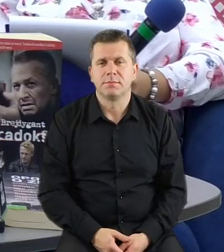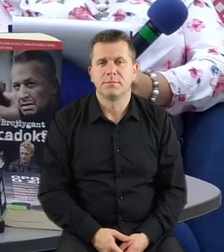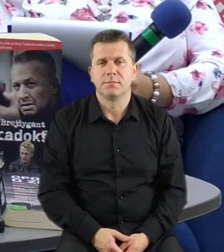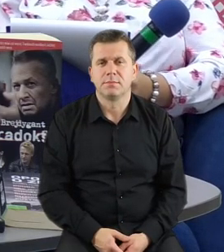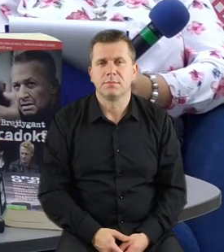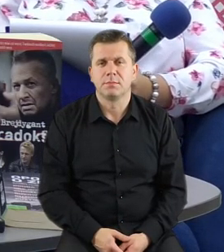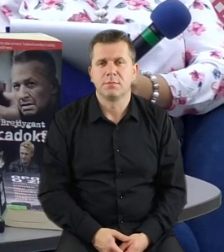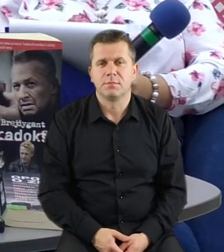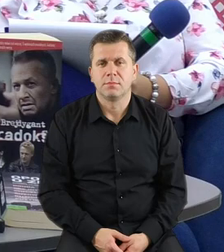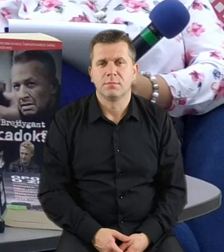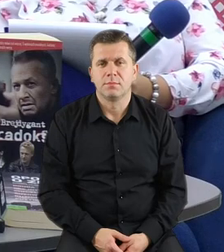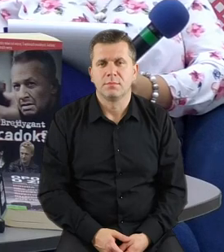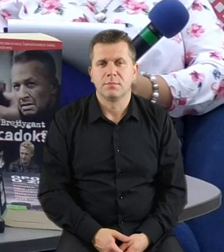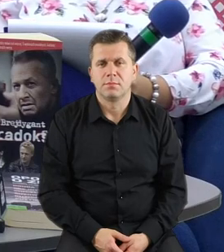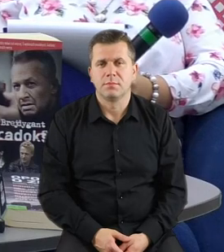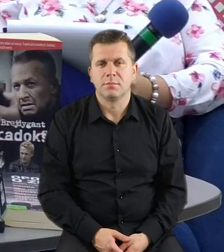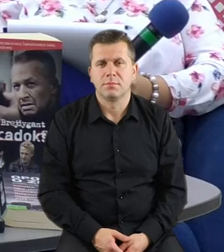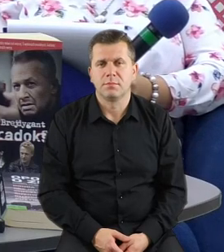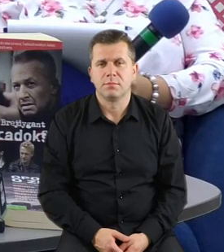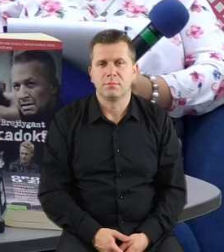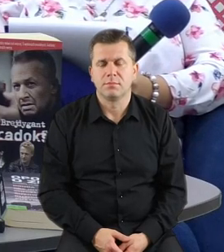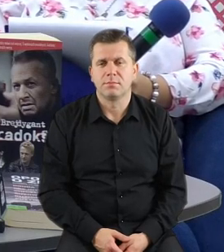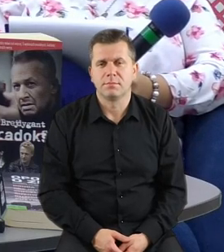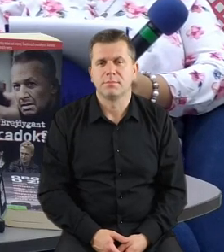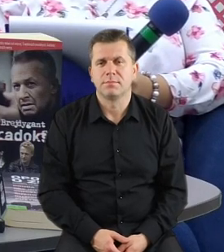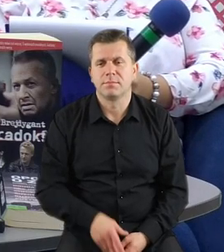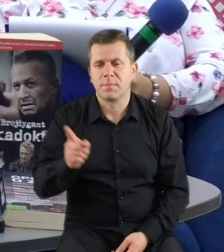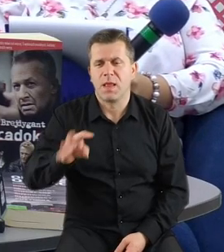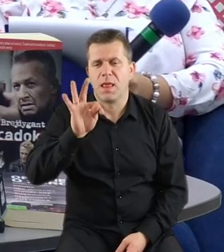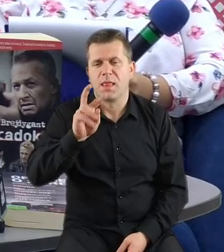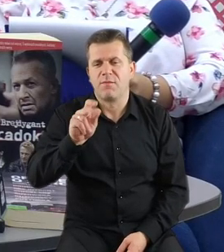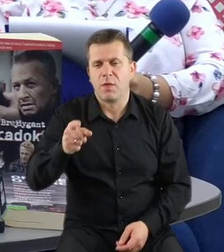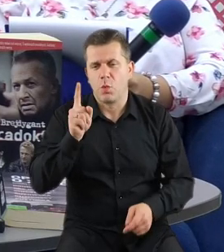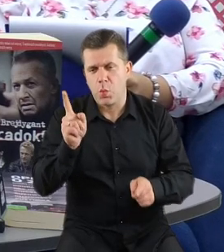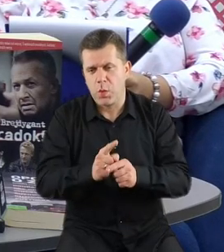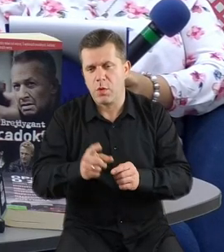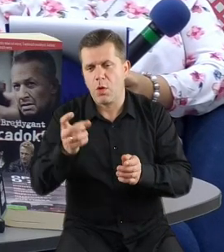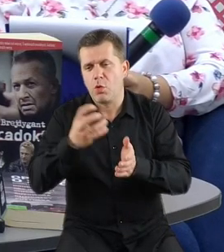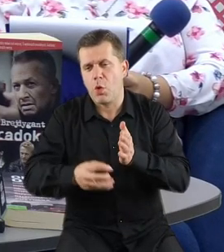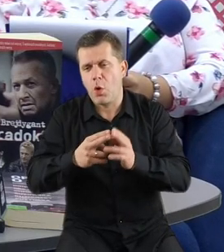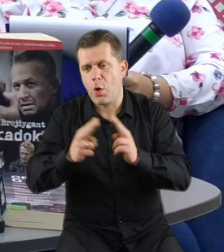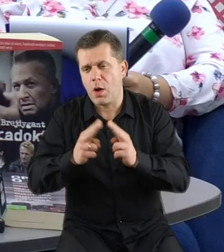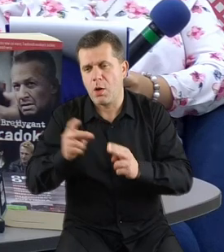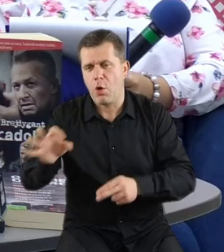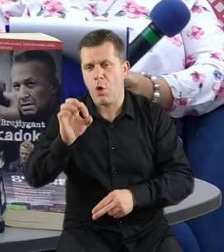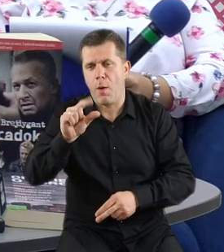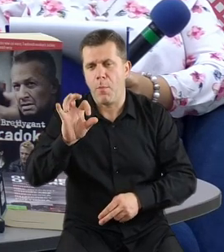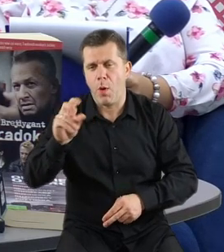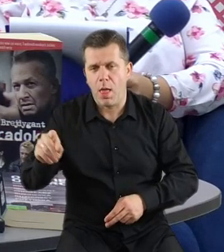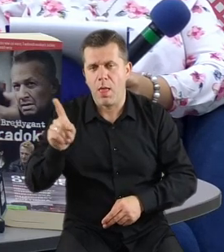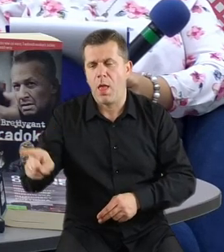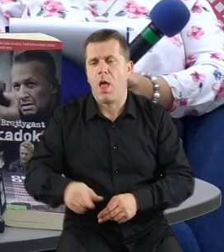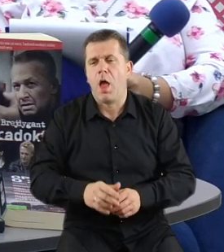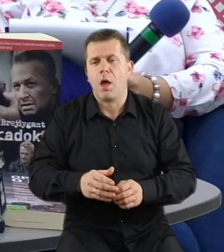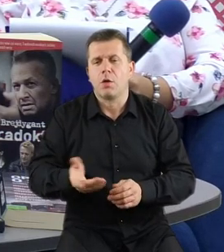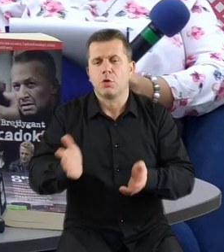z przyczyn głównie jakichś takich merkantylnych, no bo to jakby TVN się dogadał z Opolem, coś, no więc dzieje się w Opolu, a